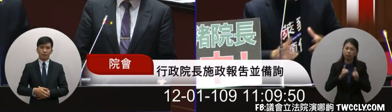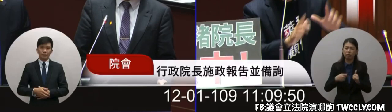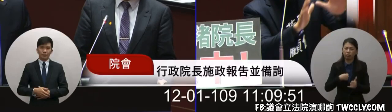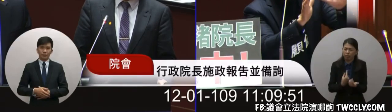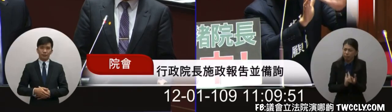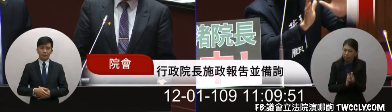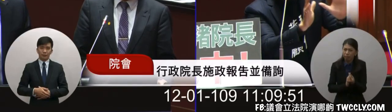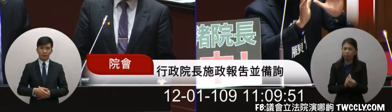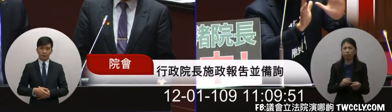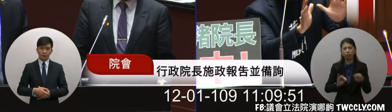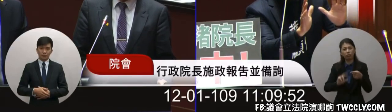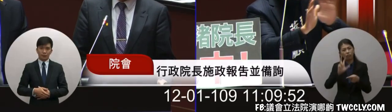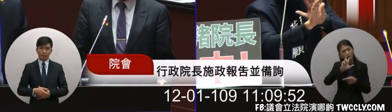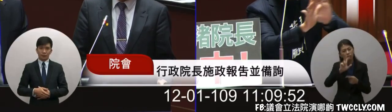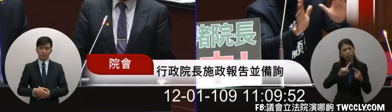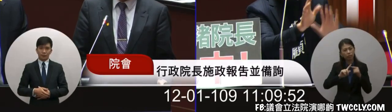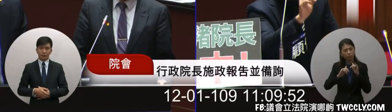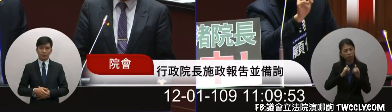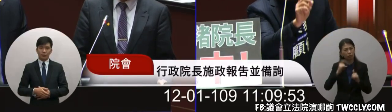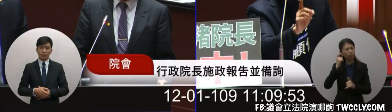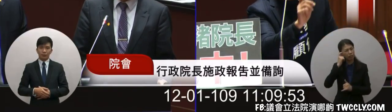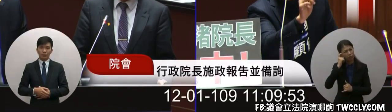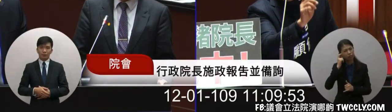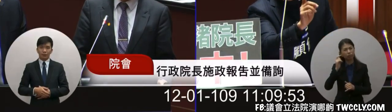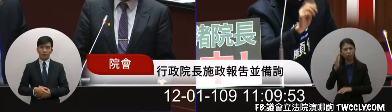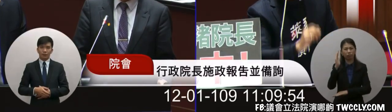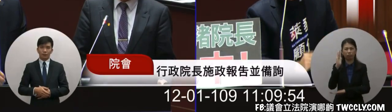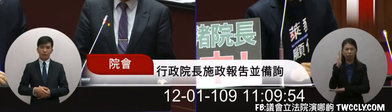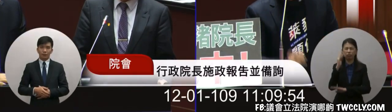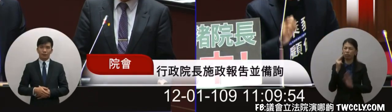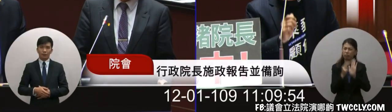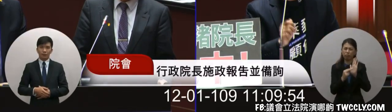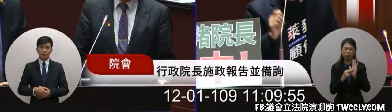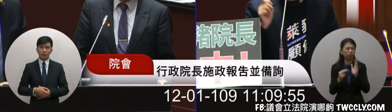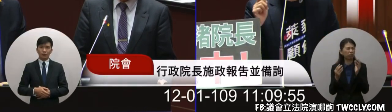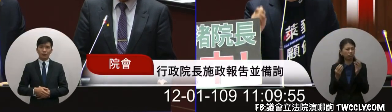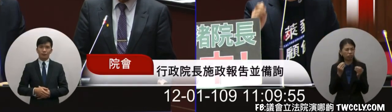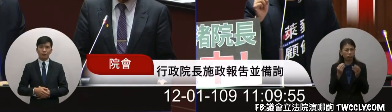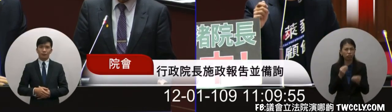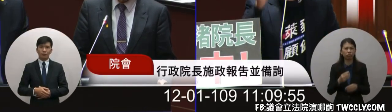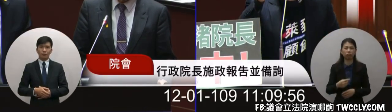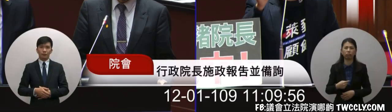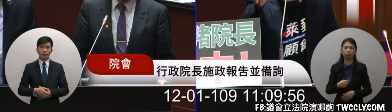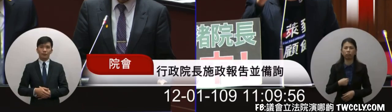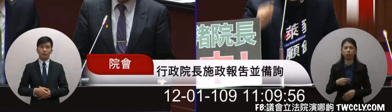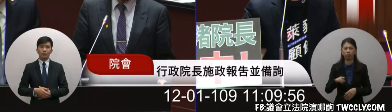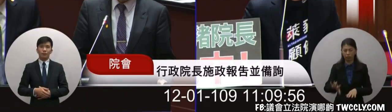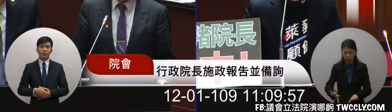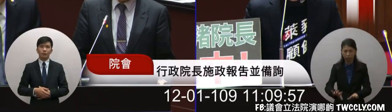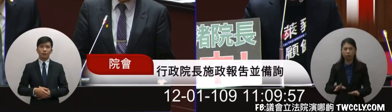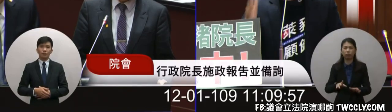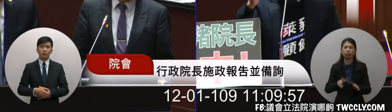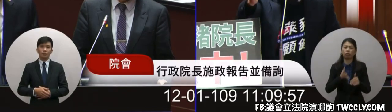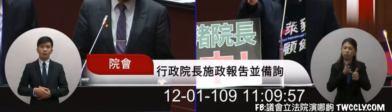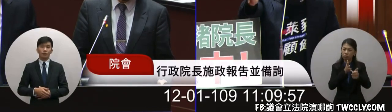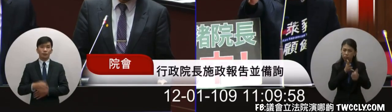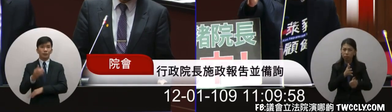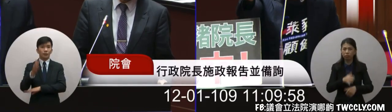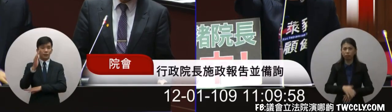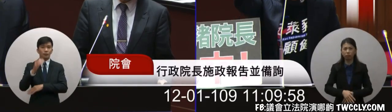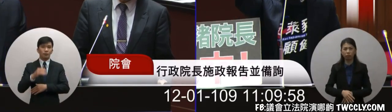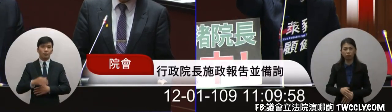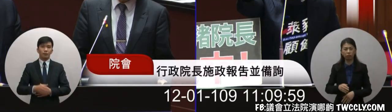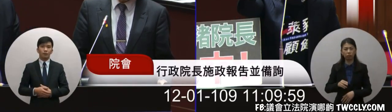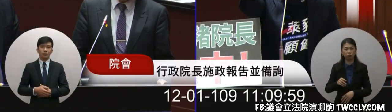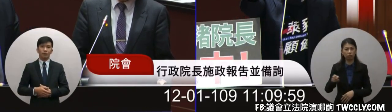款，70%的民众拢感觉讲即马政府讲不清楚，所以我才会用我的时间来询问，能不能做到？